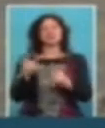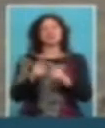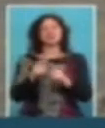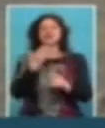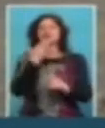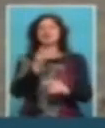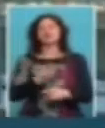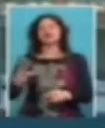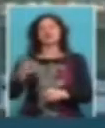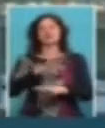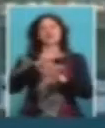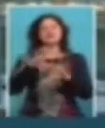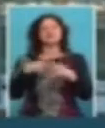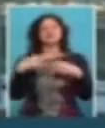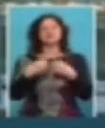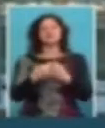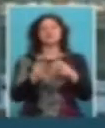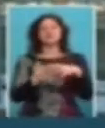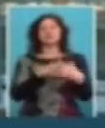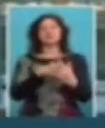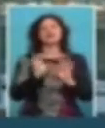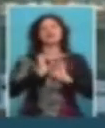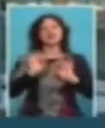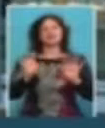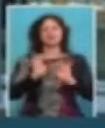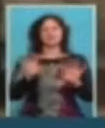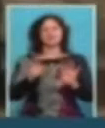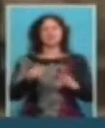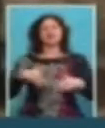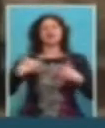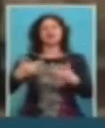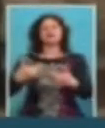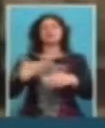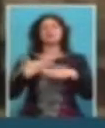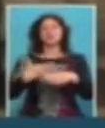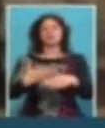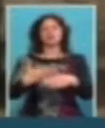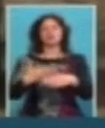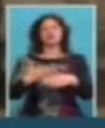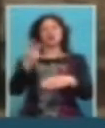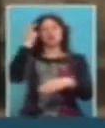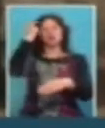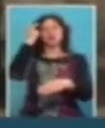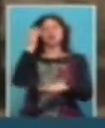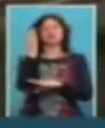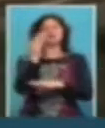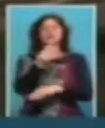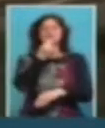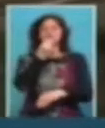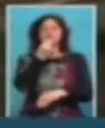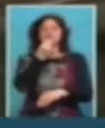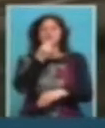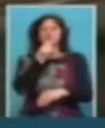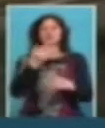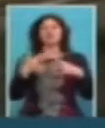назарда. Азық-түлік және күнделікті тұрмысқа қажетті заттар оларға берілуде. Ал баспана мәселесі бойынша ешбір шешілмеген